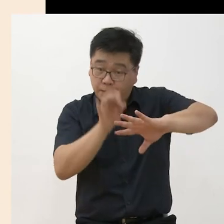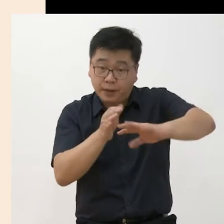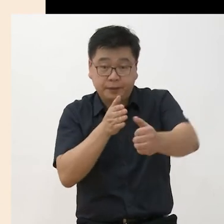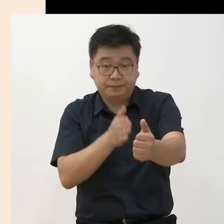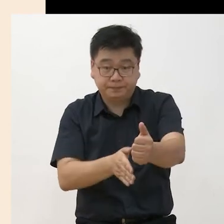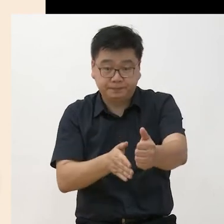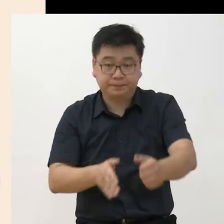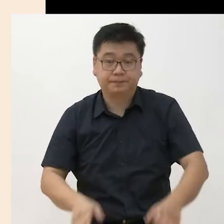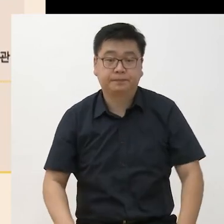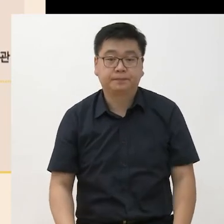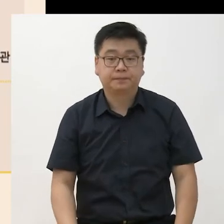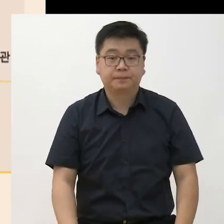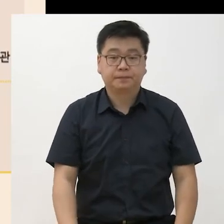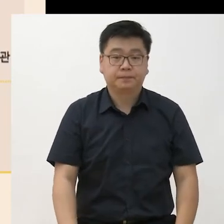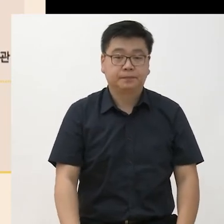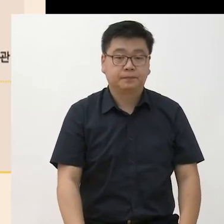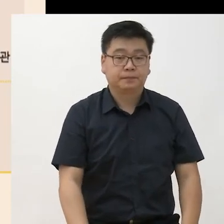되겠고요.